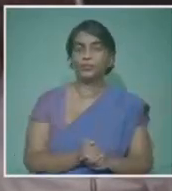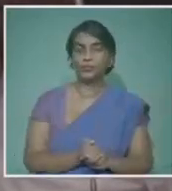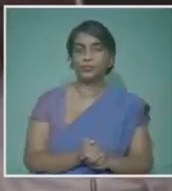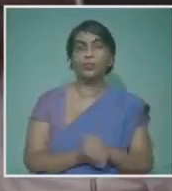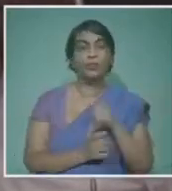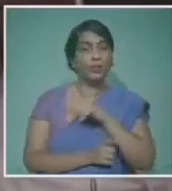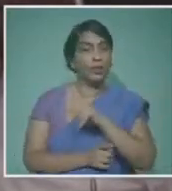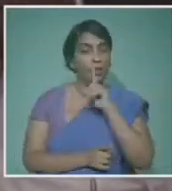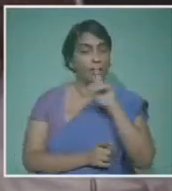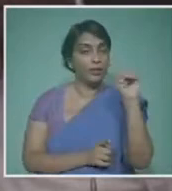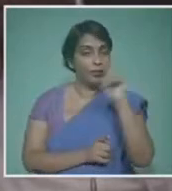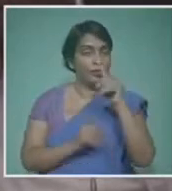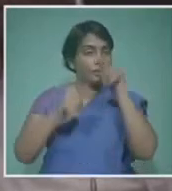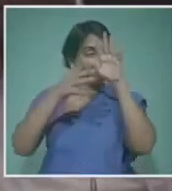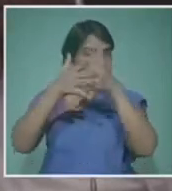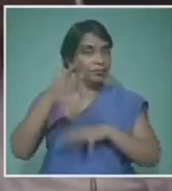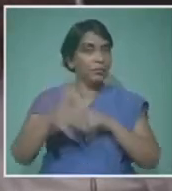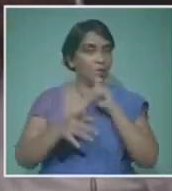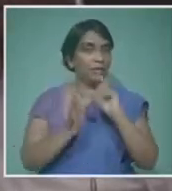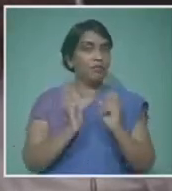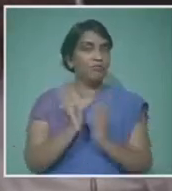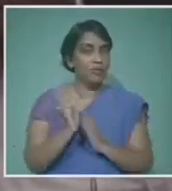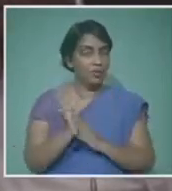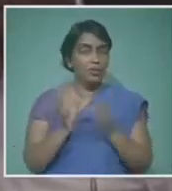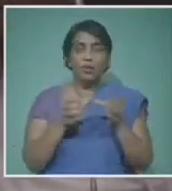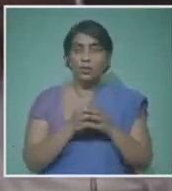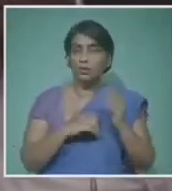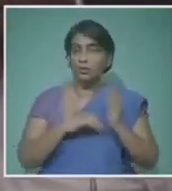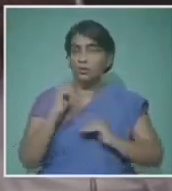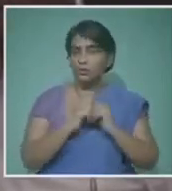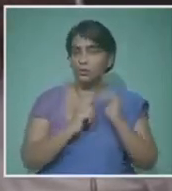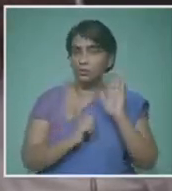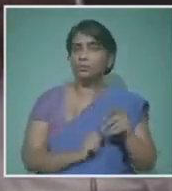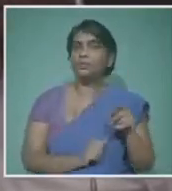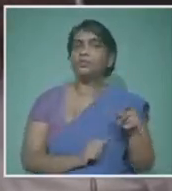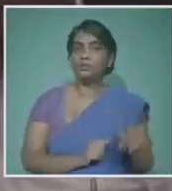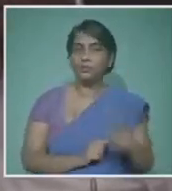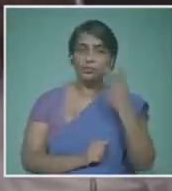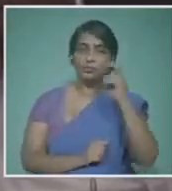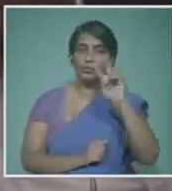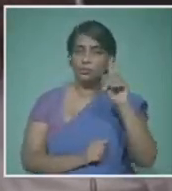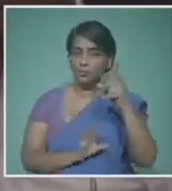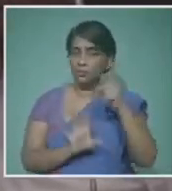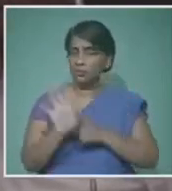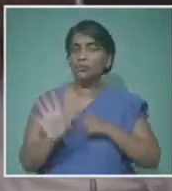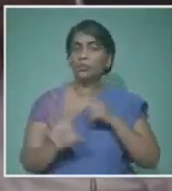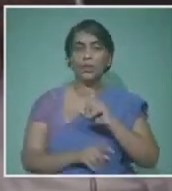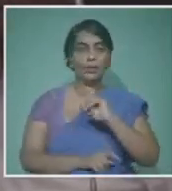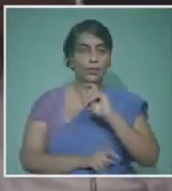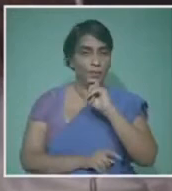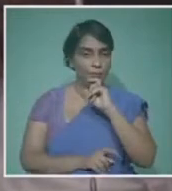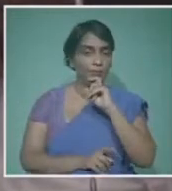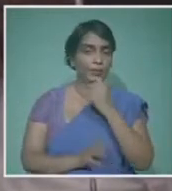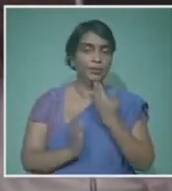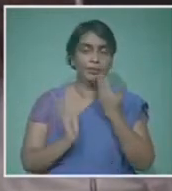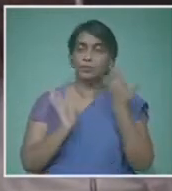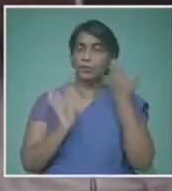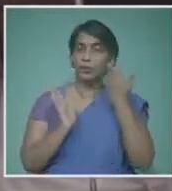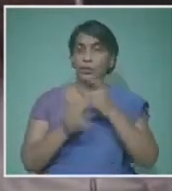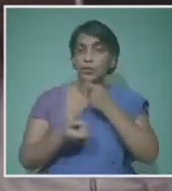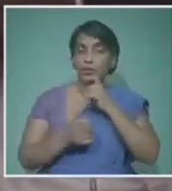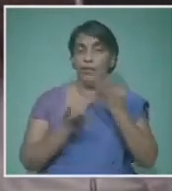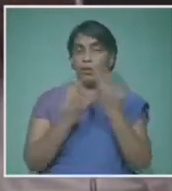ඉහත පළමු ඡේදයෙන් සඳහන් පරීක්ෂණ කොමිෂන් සභාවේ කටයුතු පිළිබඳ 2021 වර්ෂයේදී අධිකරණයේ ඉදිරියේ නඩු 10ක් පමණ පවරා